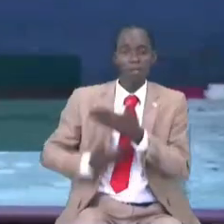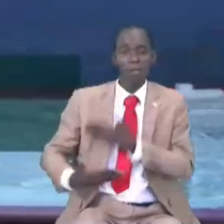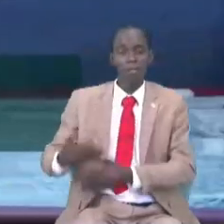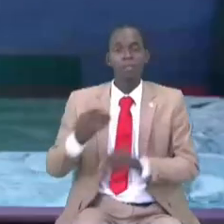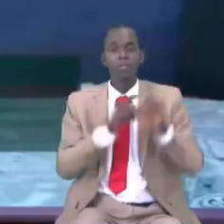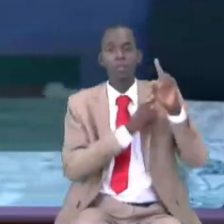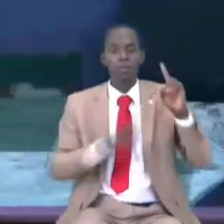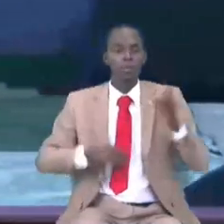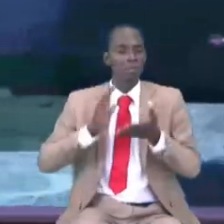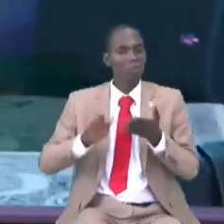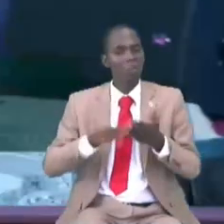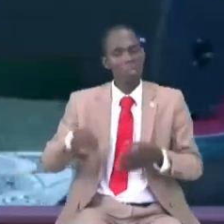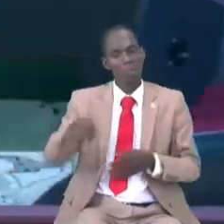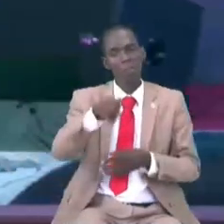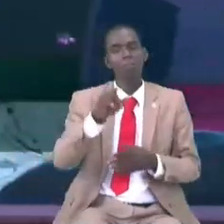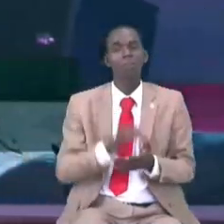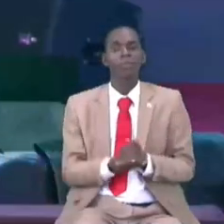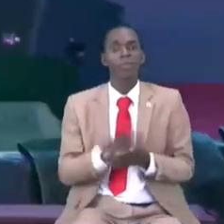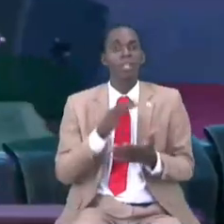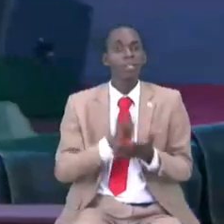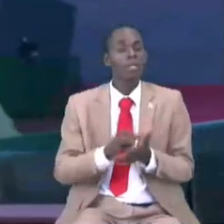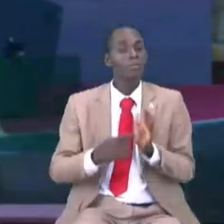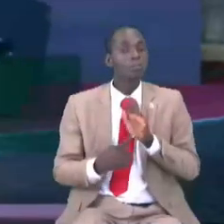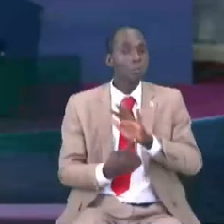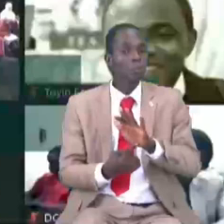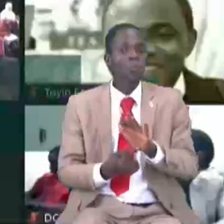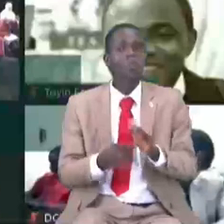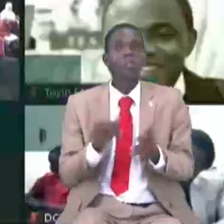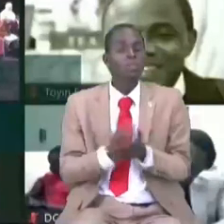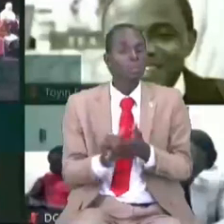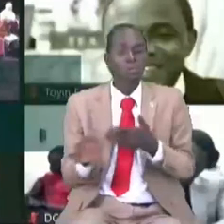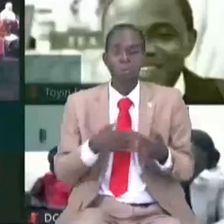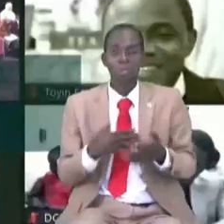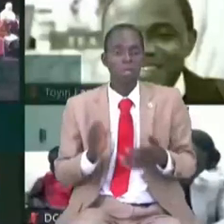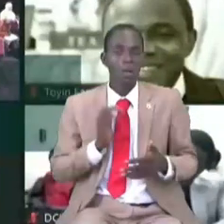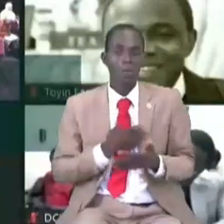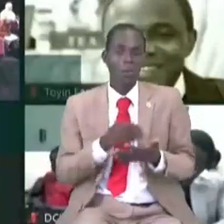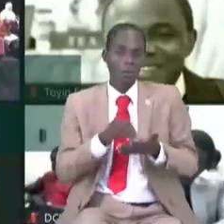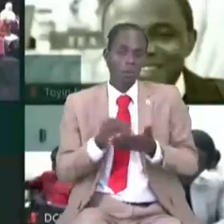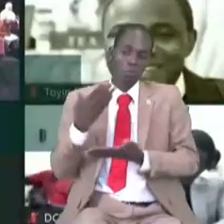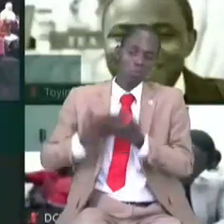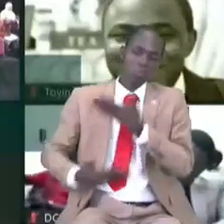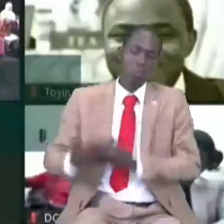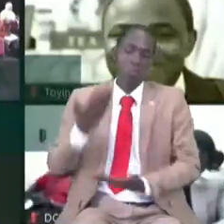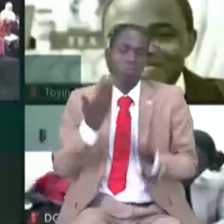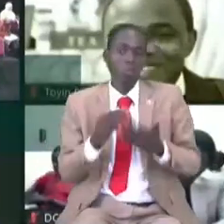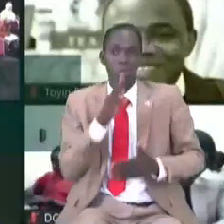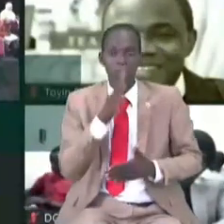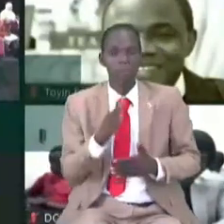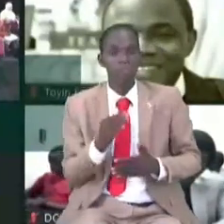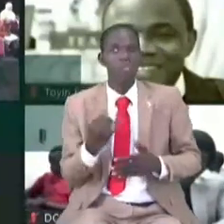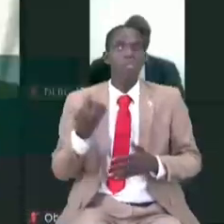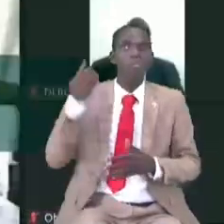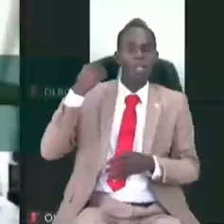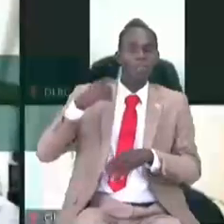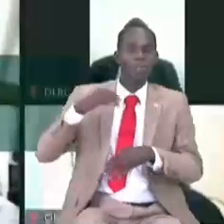donc, quel que soit ce que notre génération est, cette génération, telle génération et toute autre génération,